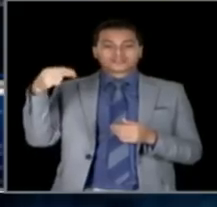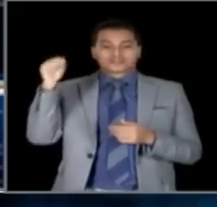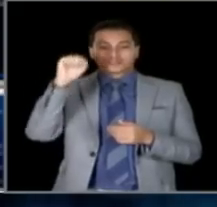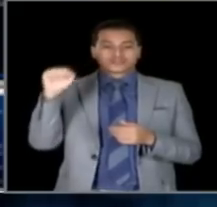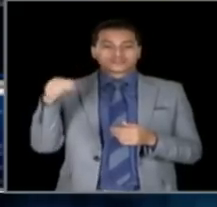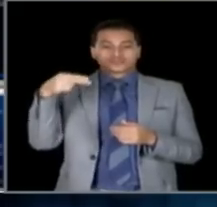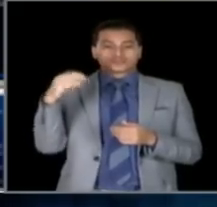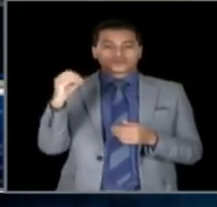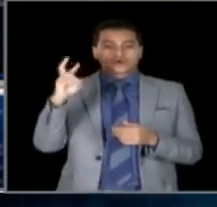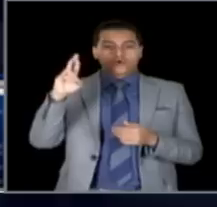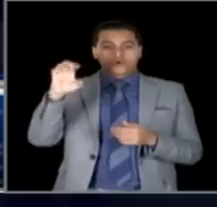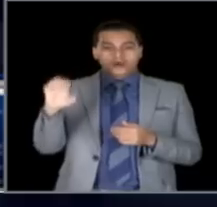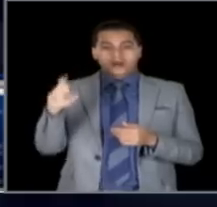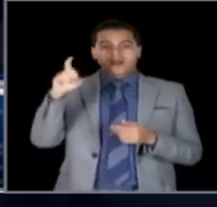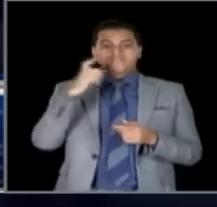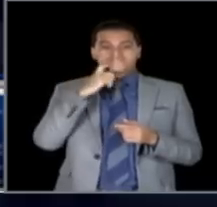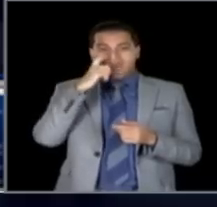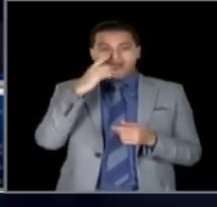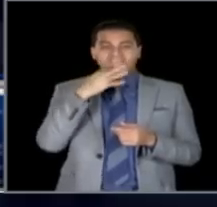شور رسمها